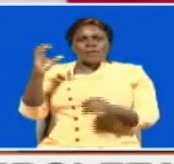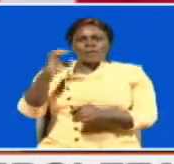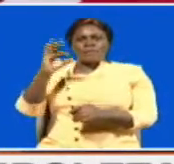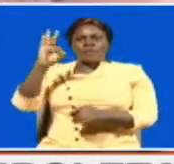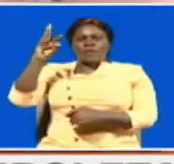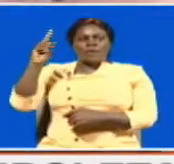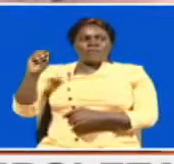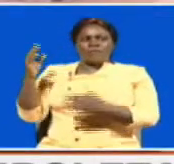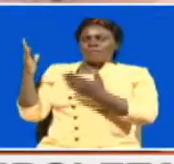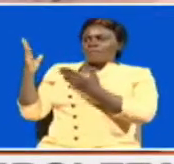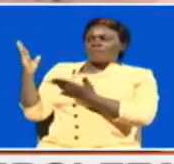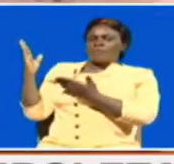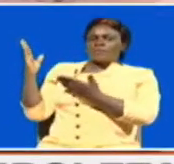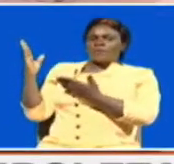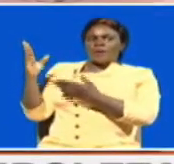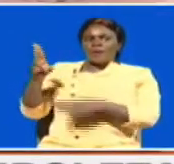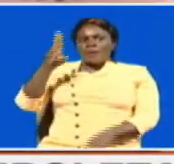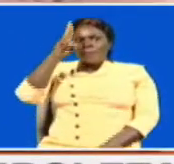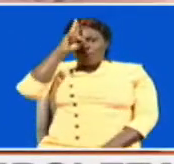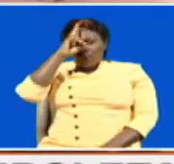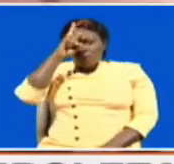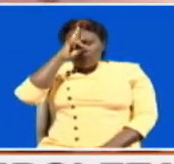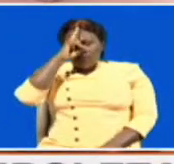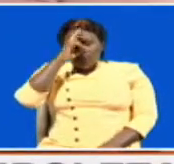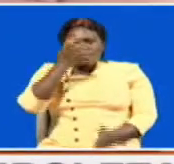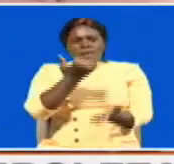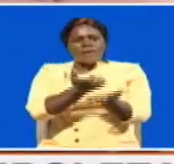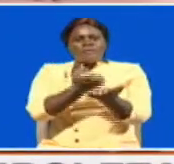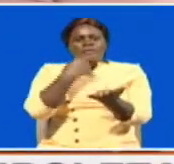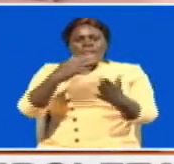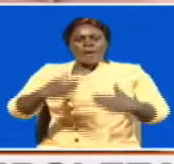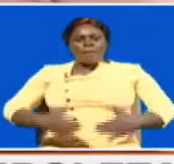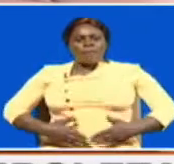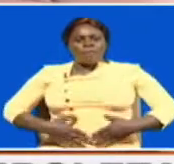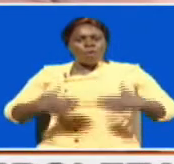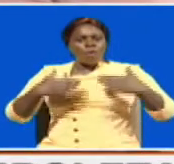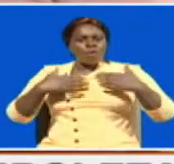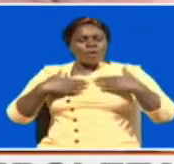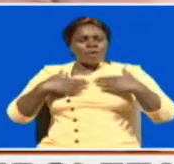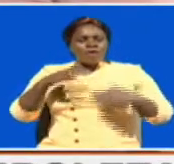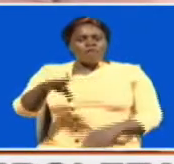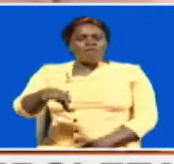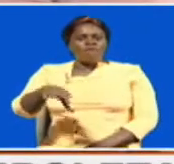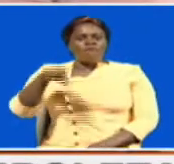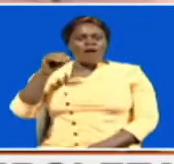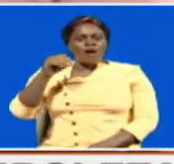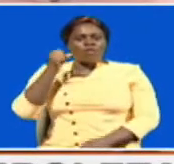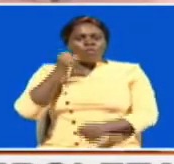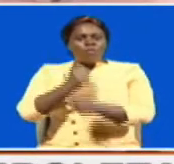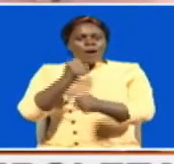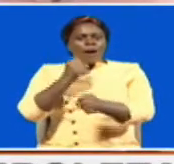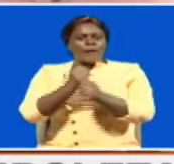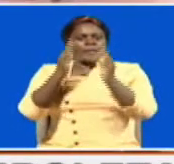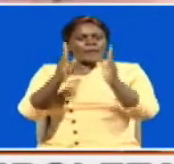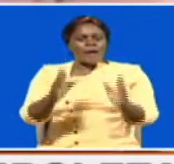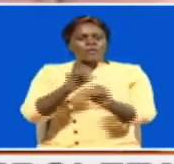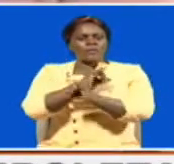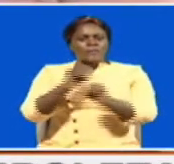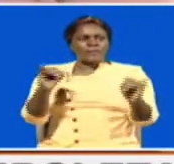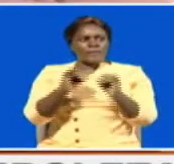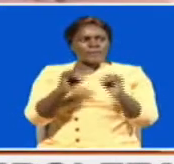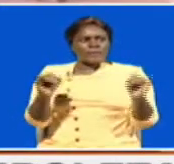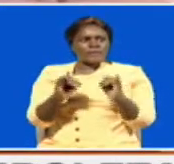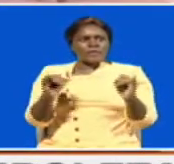FM. Kwa mujibu wa polisi na mashahidi, mwili wa Cardovillis uligunduliwa na mfanyikazi wa usafi kwenye